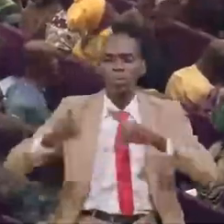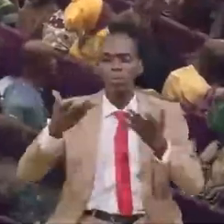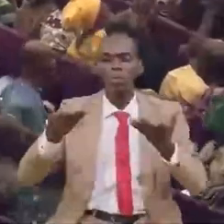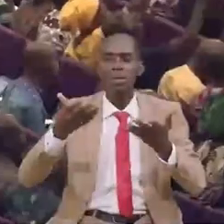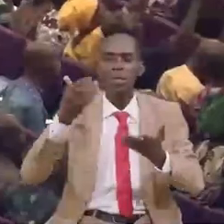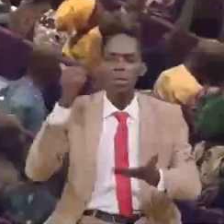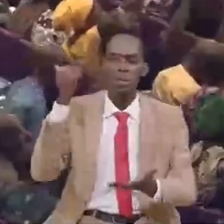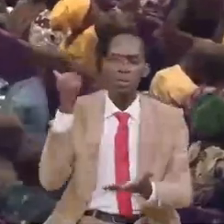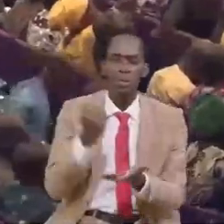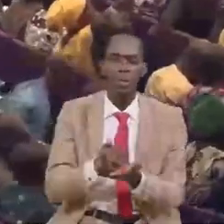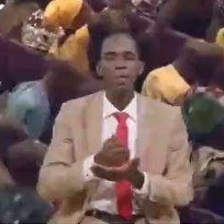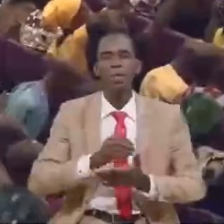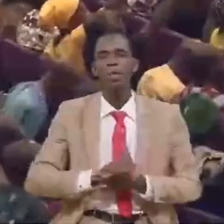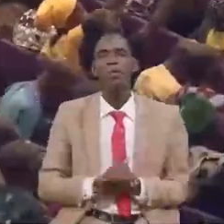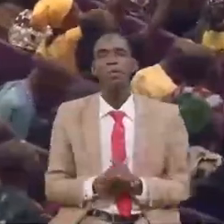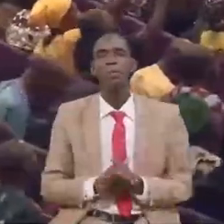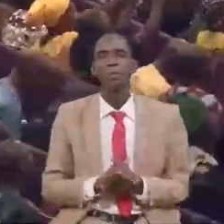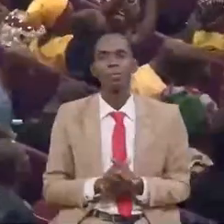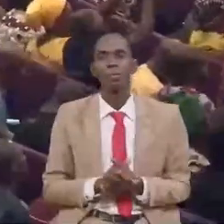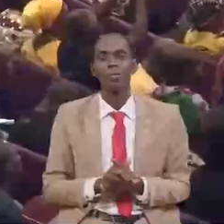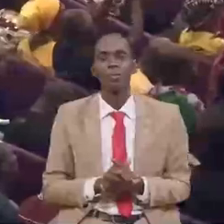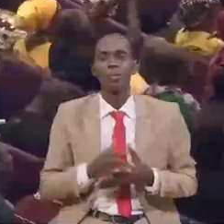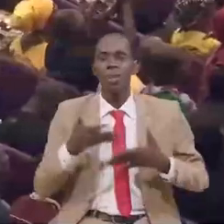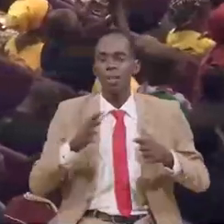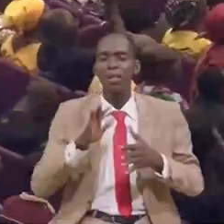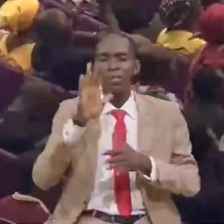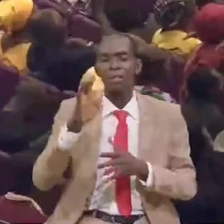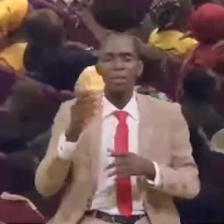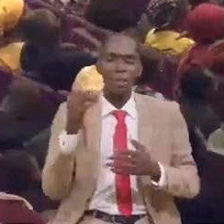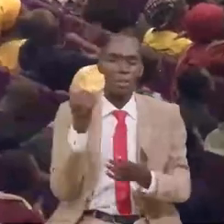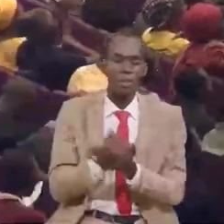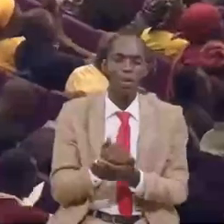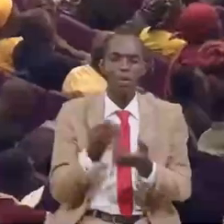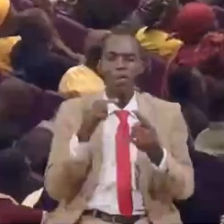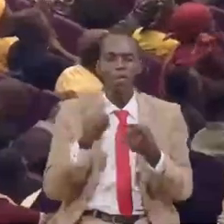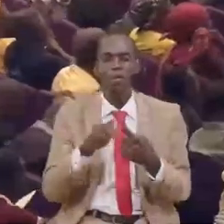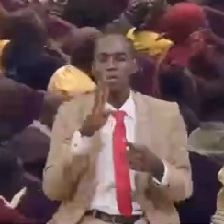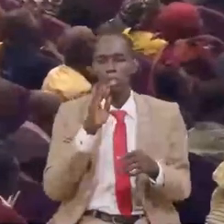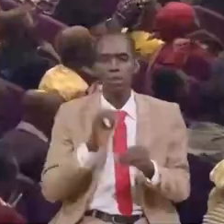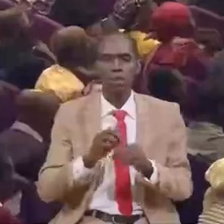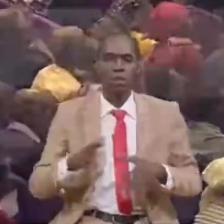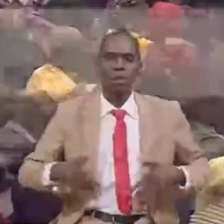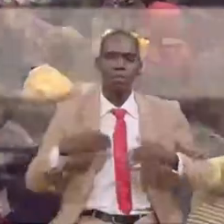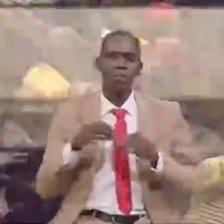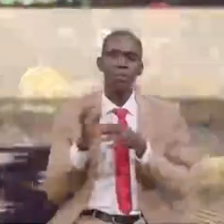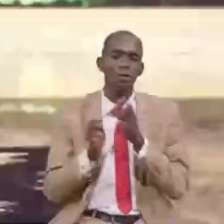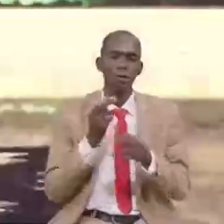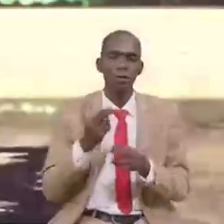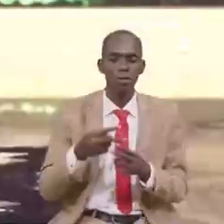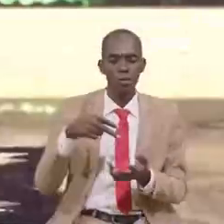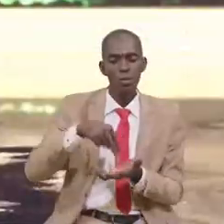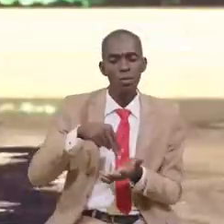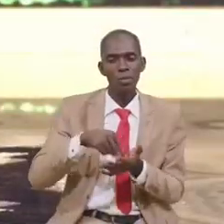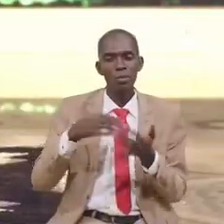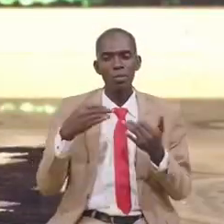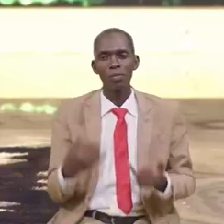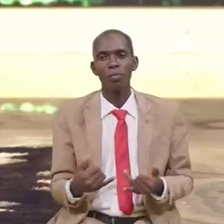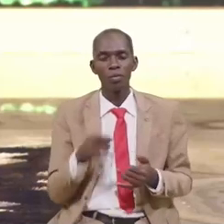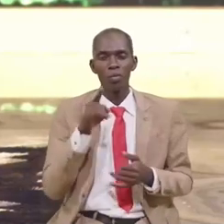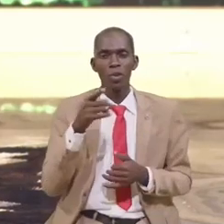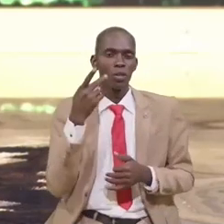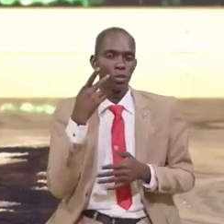Amen. Que cet Amen-là s'accomplisse dans votre vie. Tenons-nous debout maintenant. Voyez ce que le Seigneur nous a